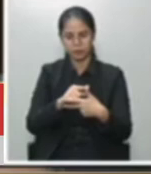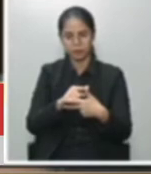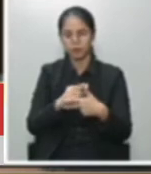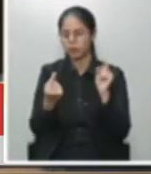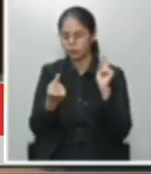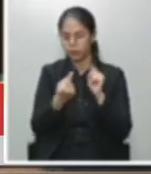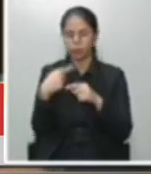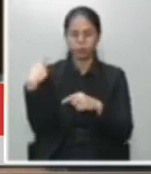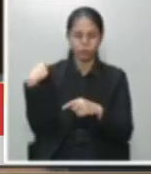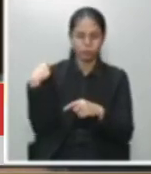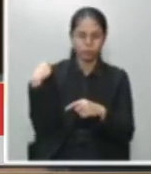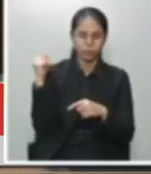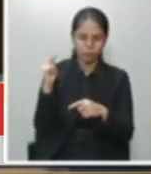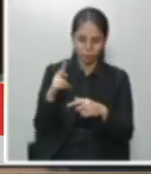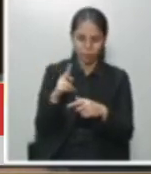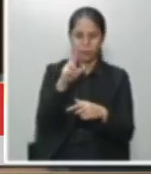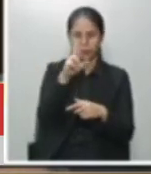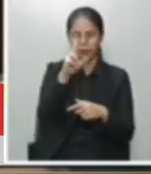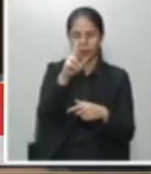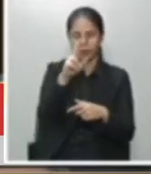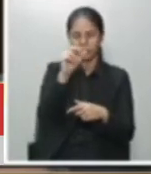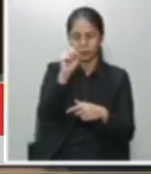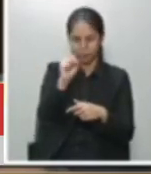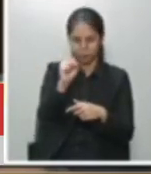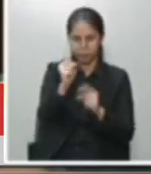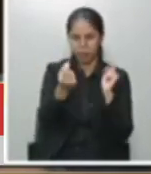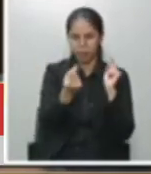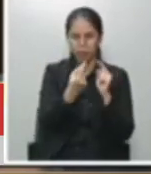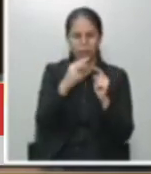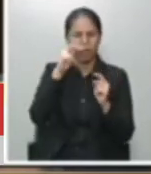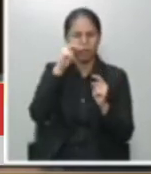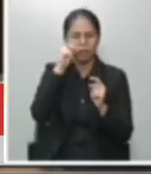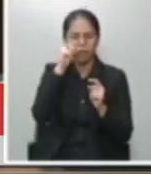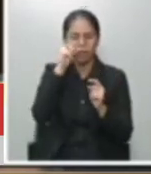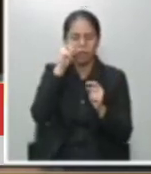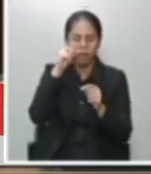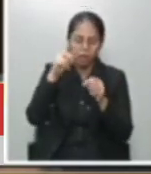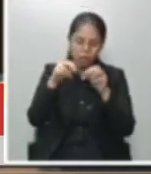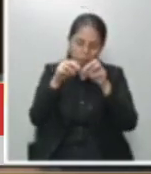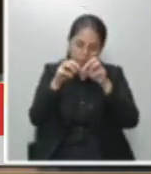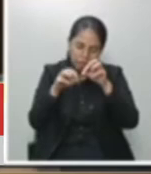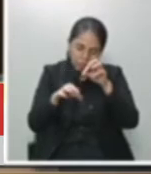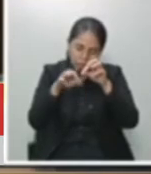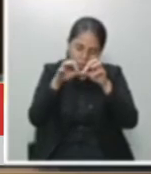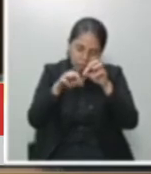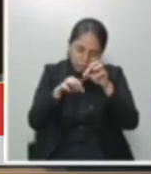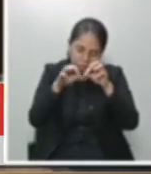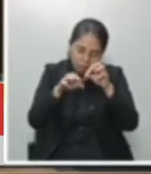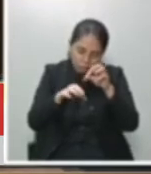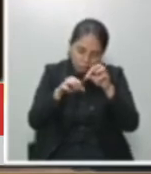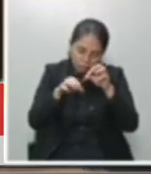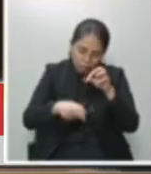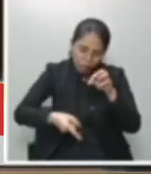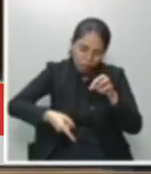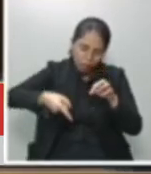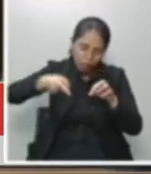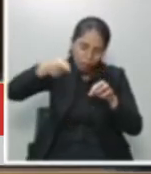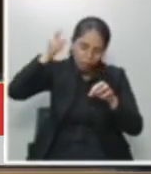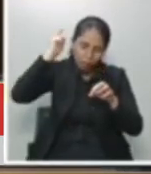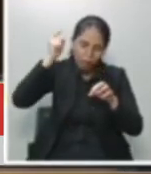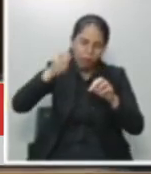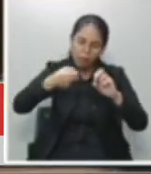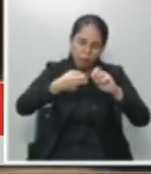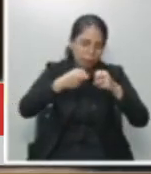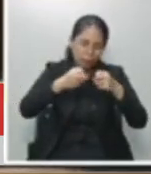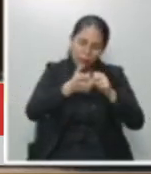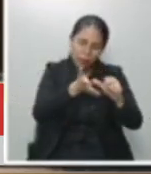ะได้รับการร้องเรียนจากชาวบ้านว่าน้ำประปาเนี่ยไหลอ่อนมาเป็นเวลานานมากแล้วฮะแล้วก็ไม่ได้รับการแก้ไขนะครับขอให้ท่